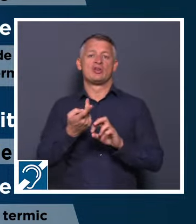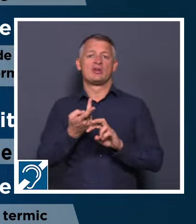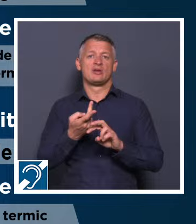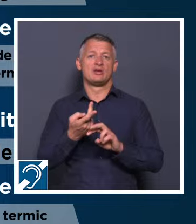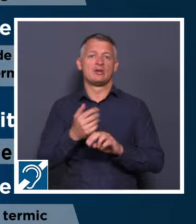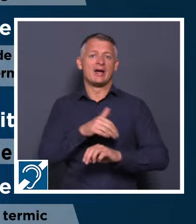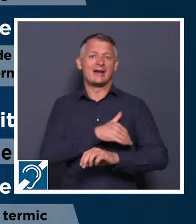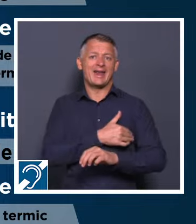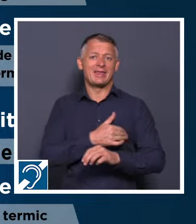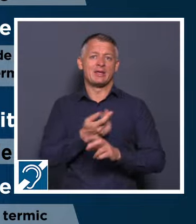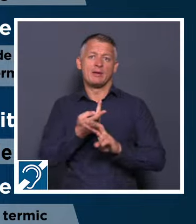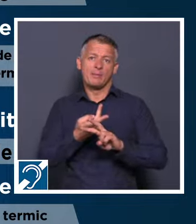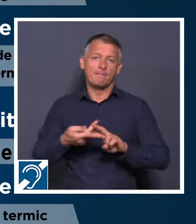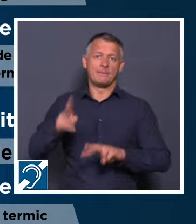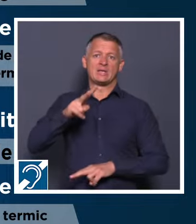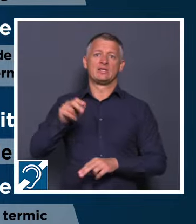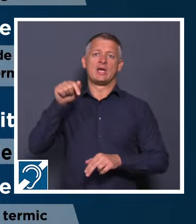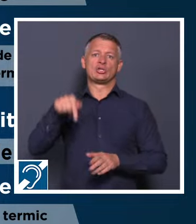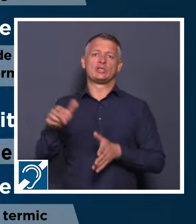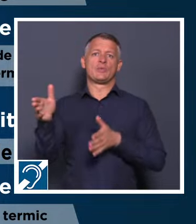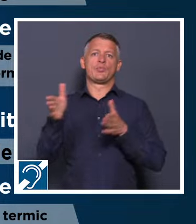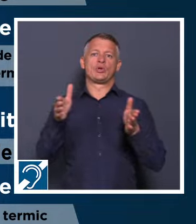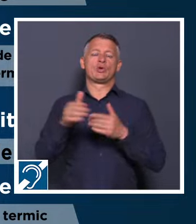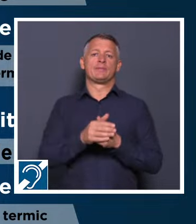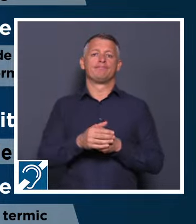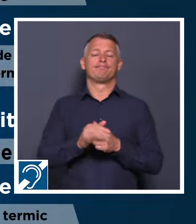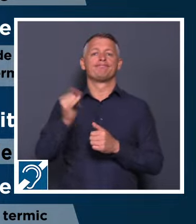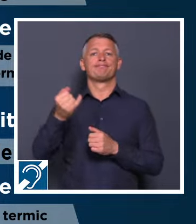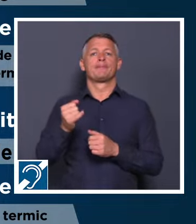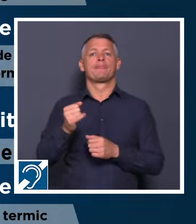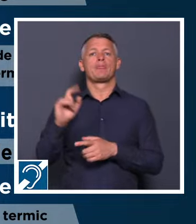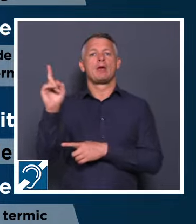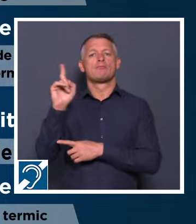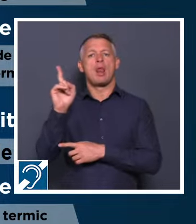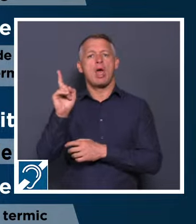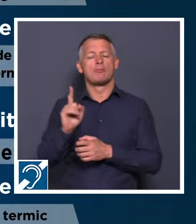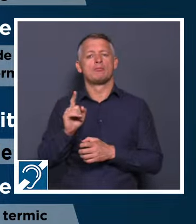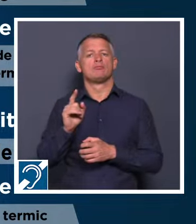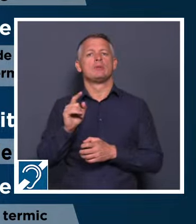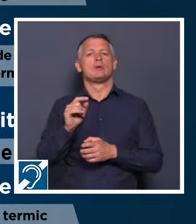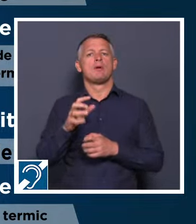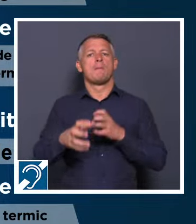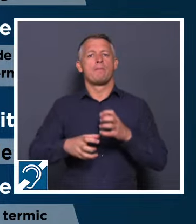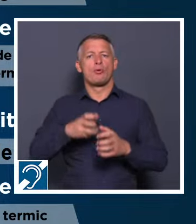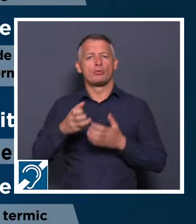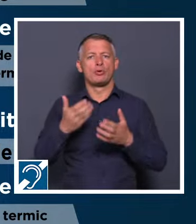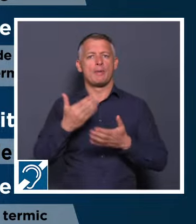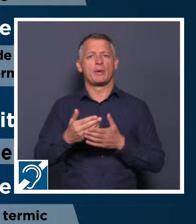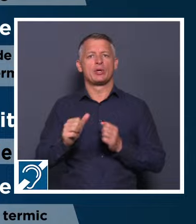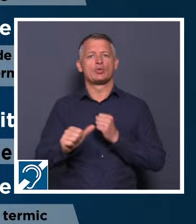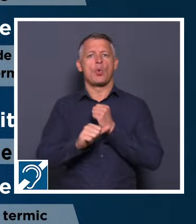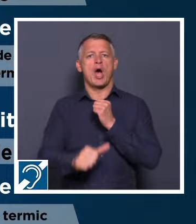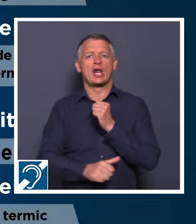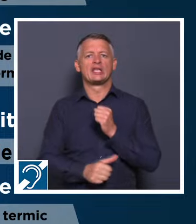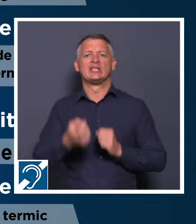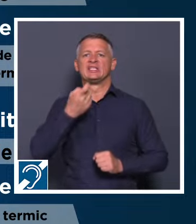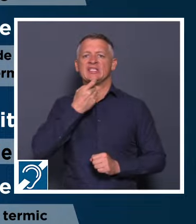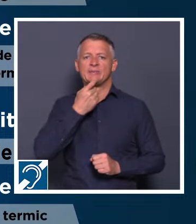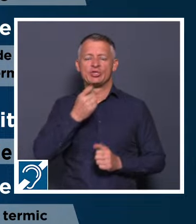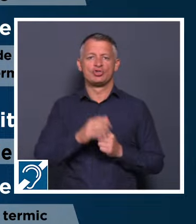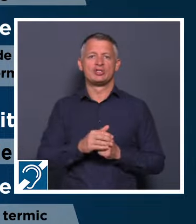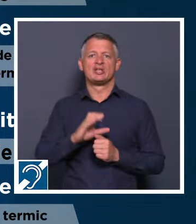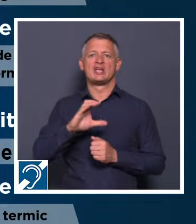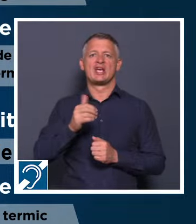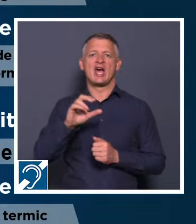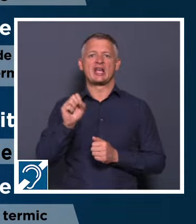în această perioadă. Codul portocaliu este valabil pentru județele Arad, Timiș,